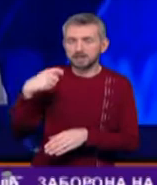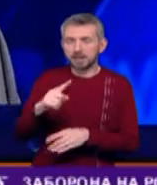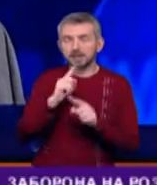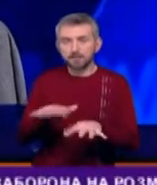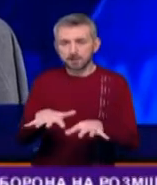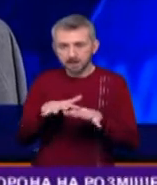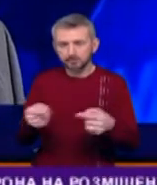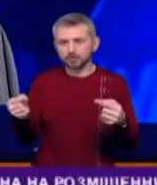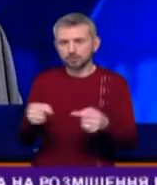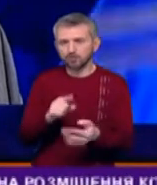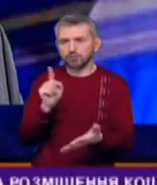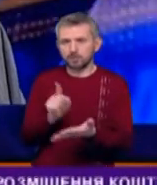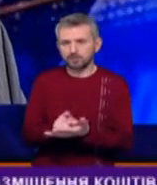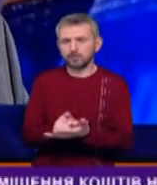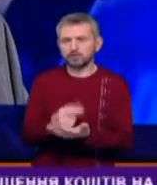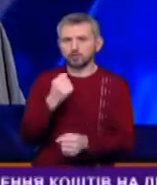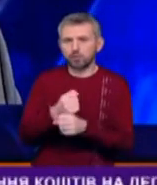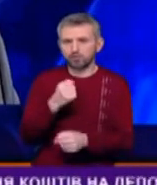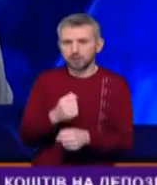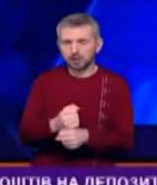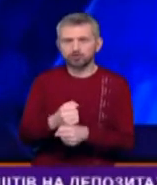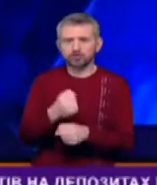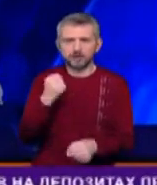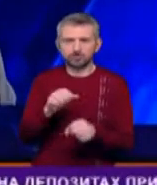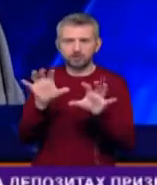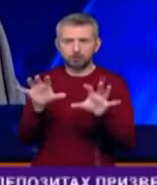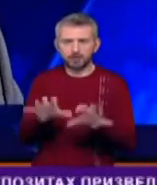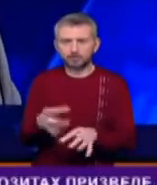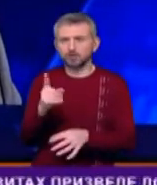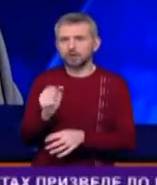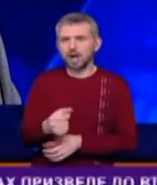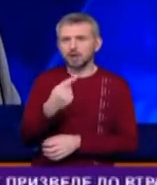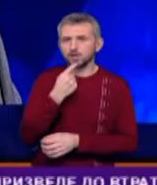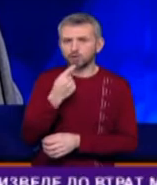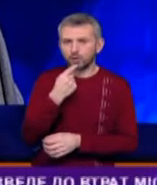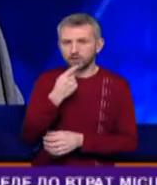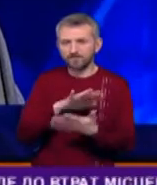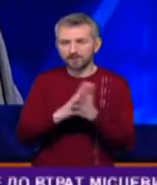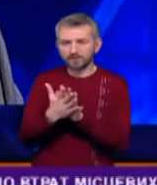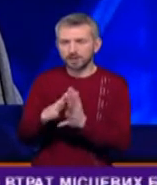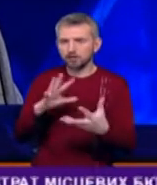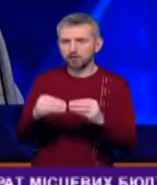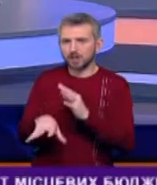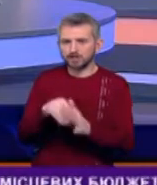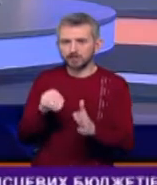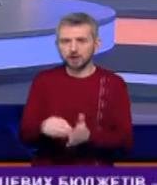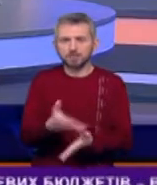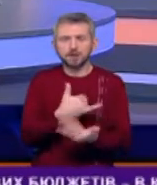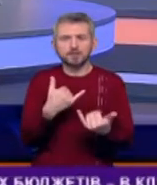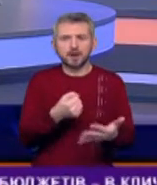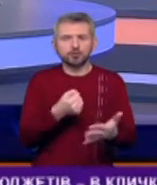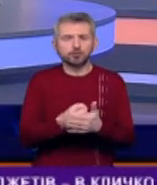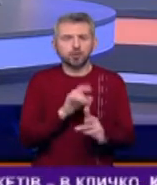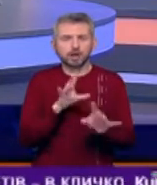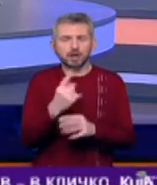парламентський точно повинні прийняти і більш зробити жорсткіше законодавство за спроби викривлення результатів виборів. Ми зараз до реклами одного